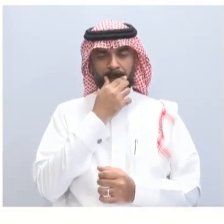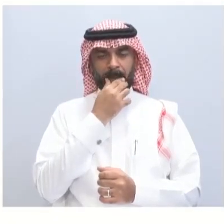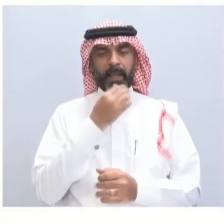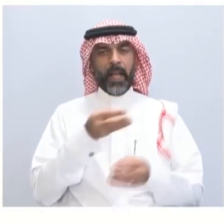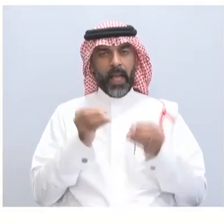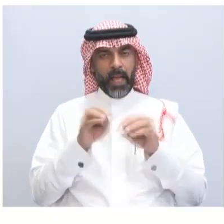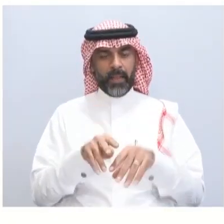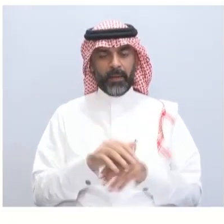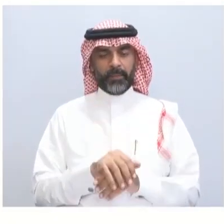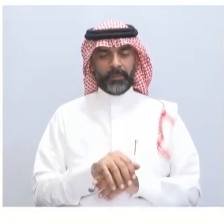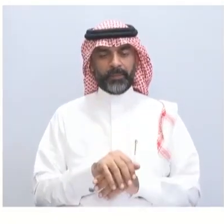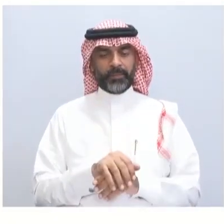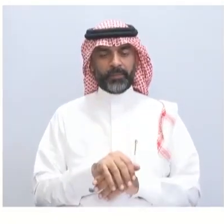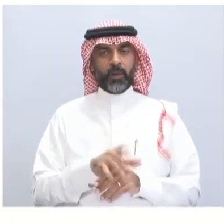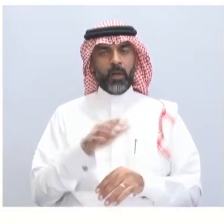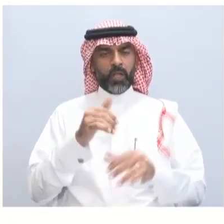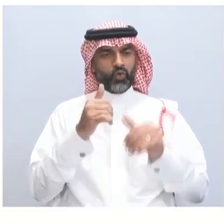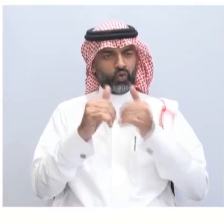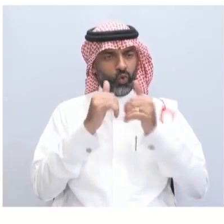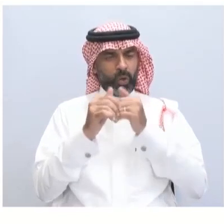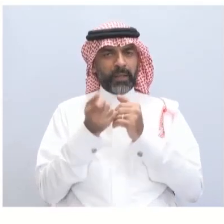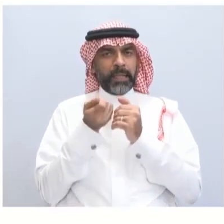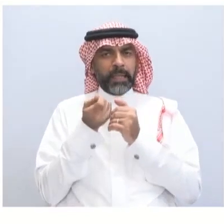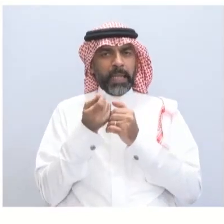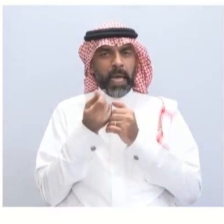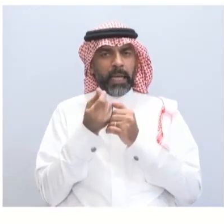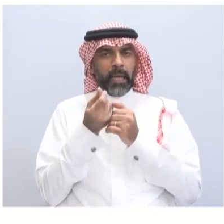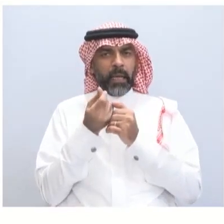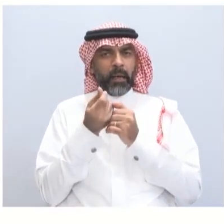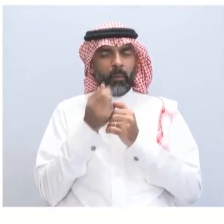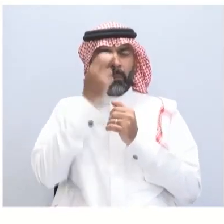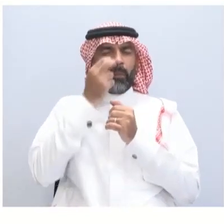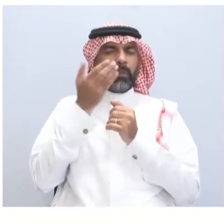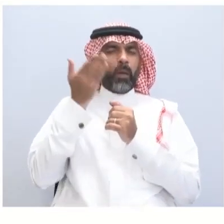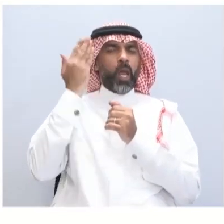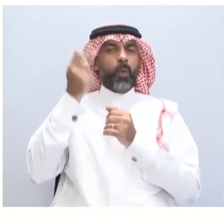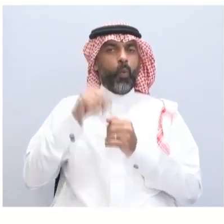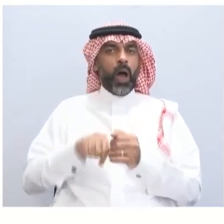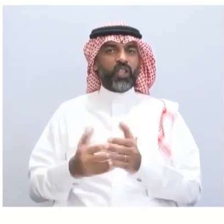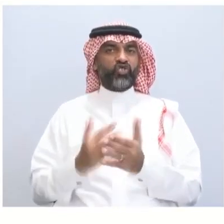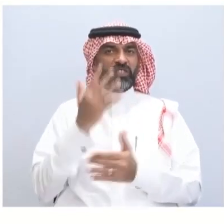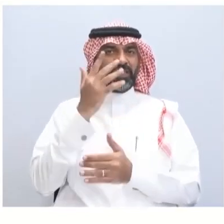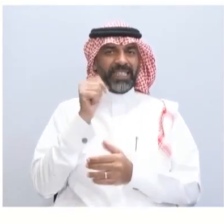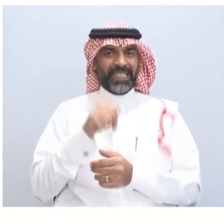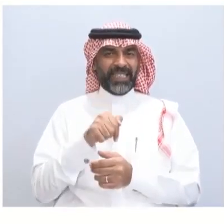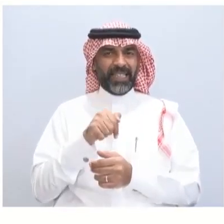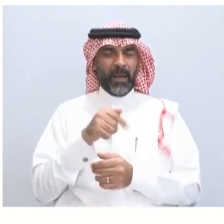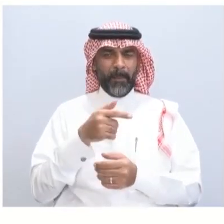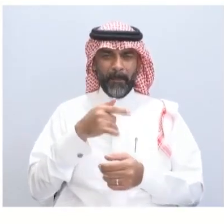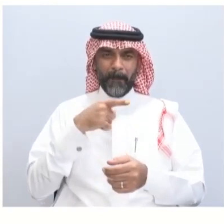ايضا مرور طرق تجاريه قديمه وحديثه سواء كانت